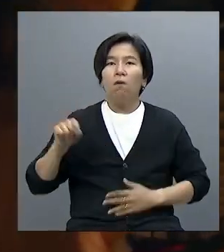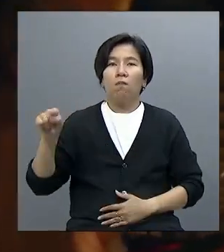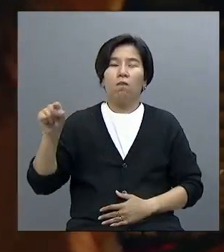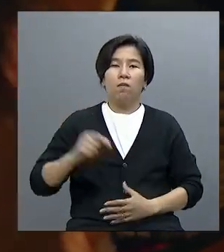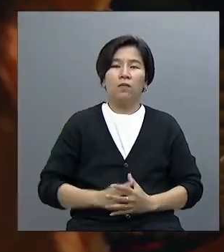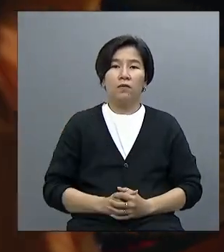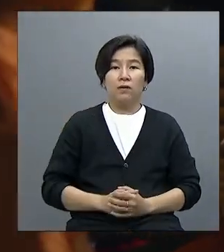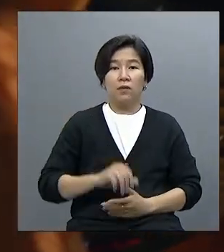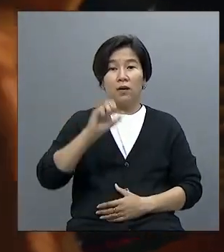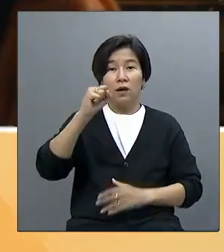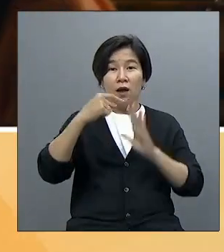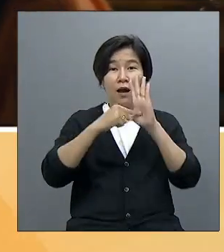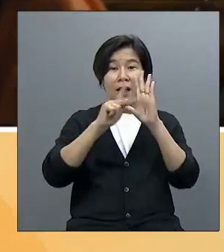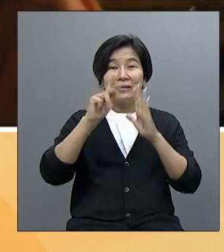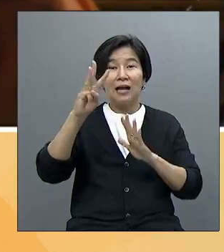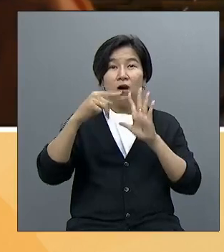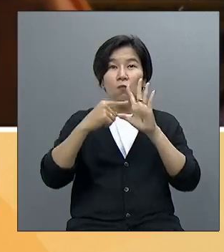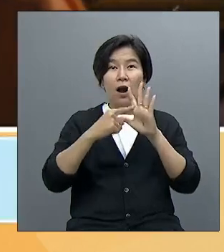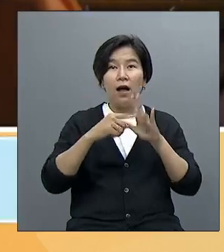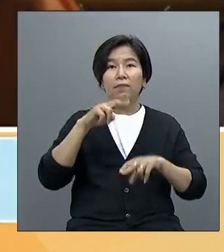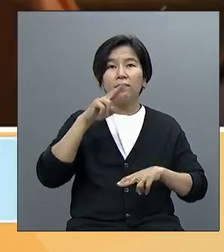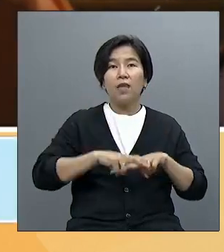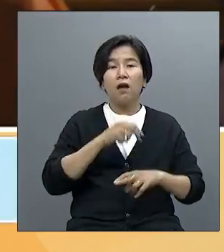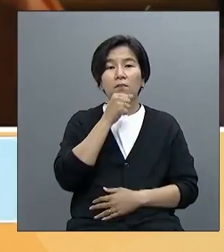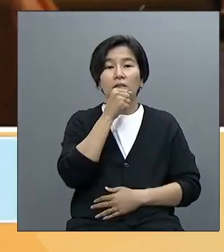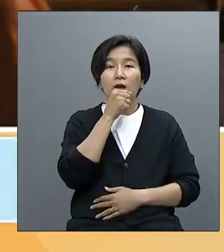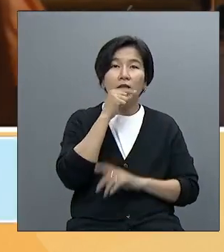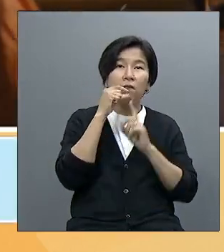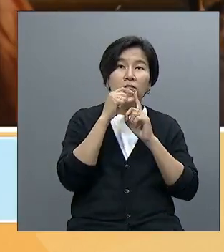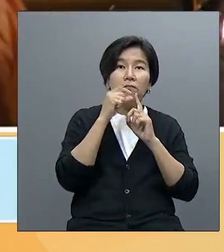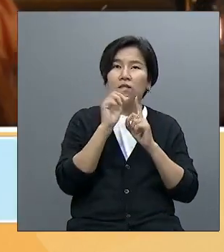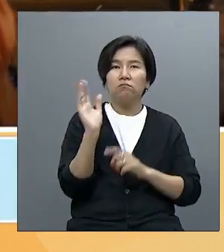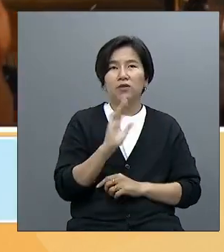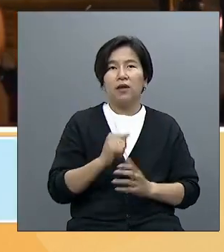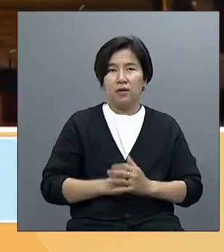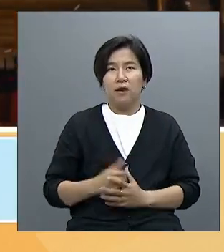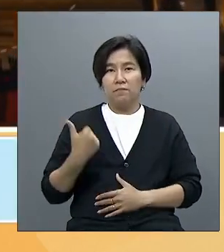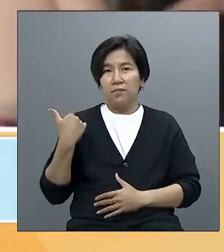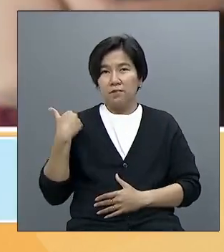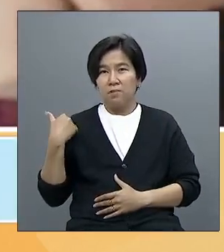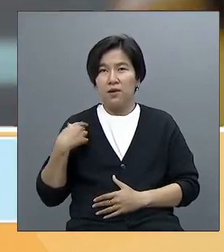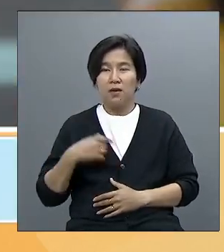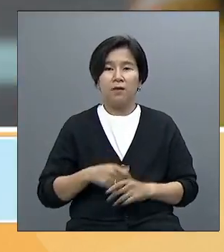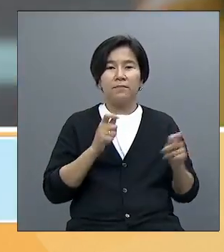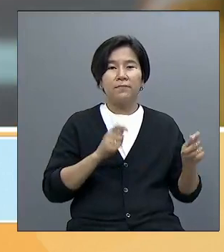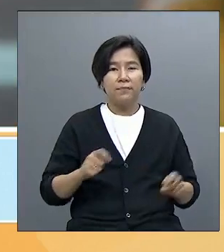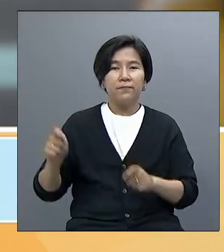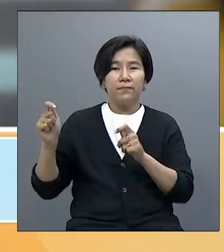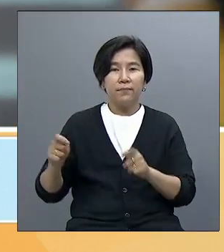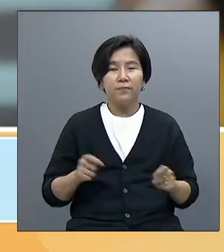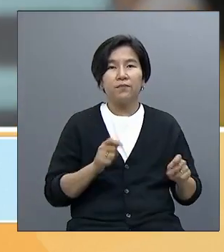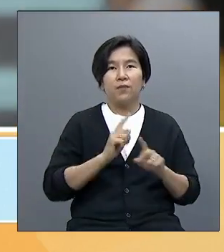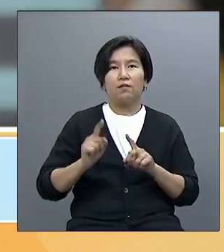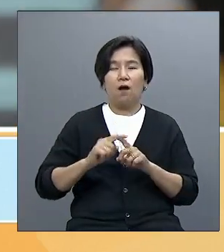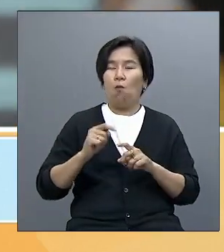ไม่ใช่อยู่ดีคนบอกสักวาจะไปนั่งร้องเองนะไม่ใช่ ย ัง ไงฮะ เขาก็ต้องมีคนร้องให้มีวงดนตรีให้อีกความอลังการ